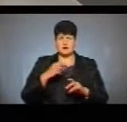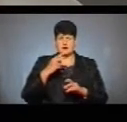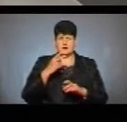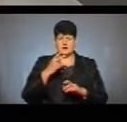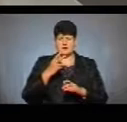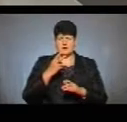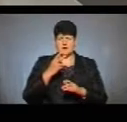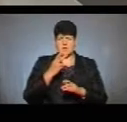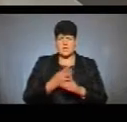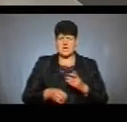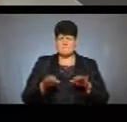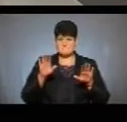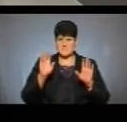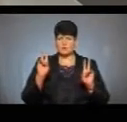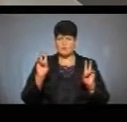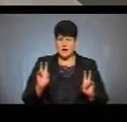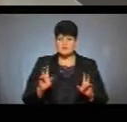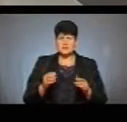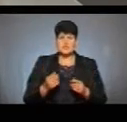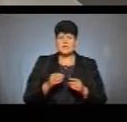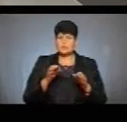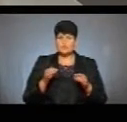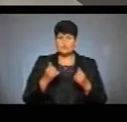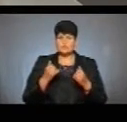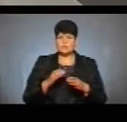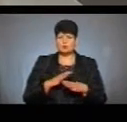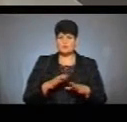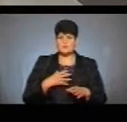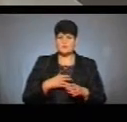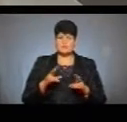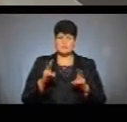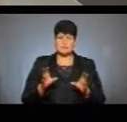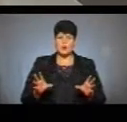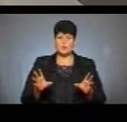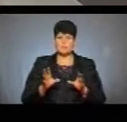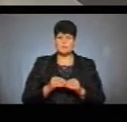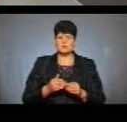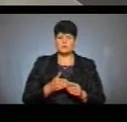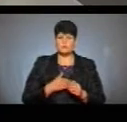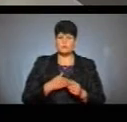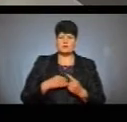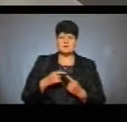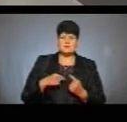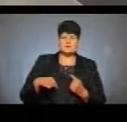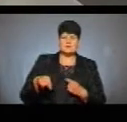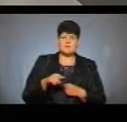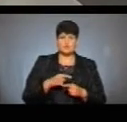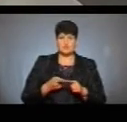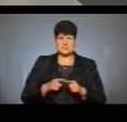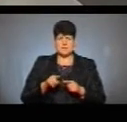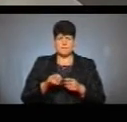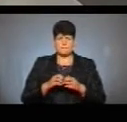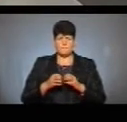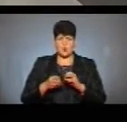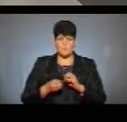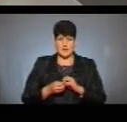І найголовніше, ніколи, як сьогодні, не була актуальна тема об'єднання добровольців навколо власне цієї проблеми,